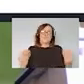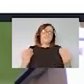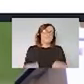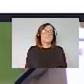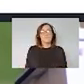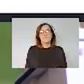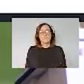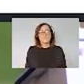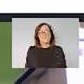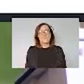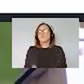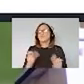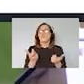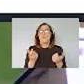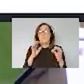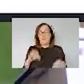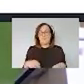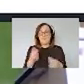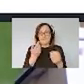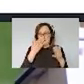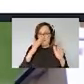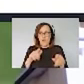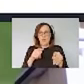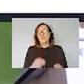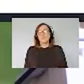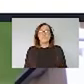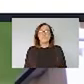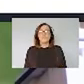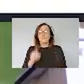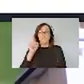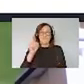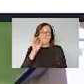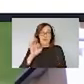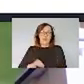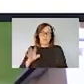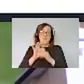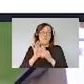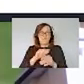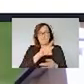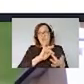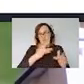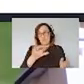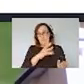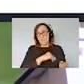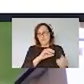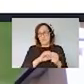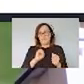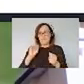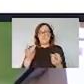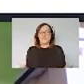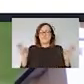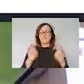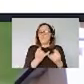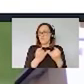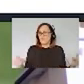Dobrze, to drodzy Państwo, za chwilę Państwa pokażę, natomiast ja jako osoba, która wygenerowała link, mogę tworzyć sobie tutaj